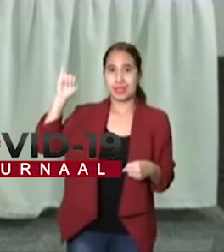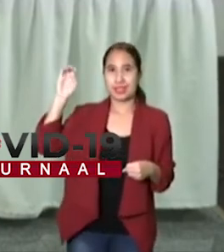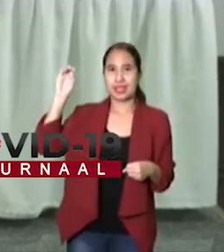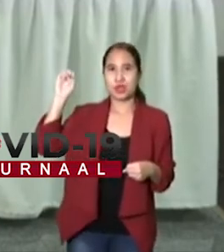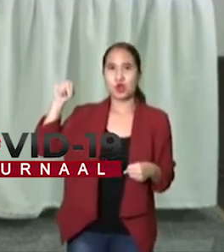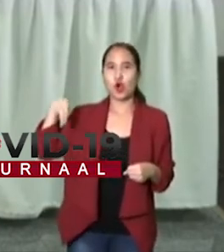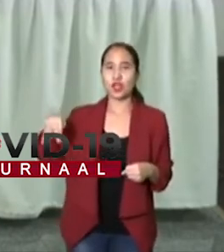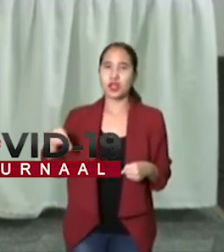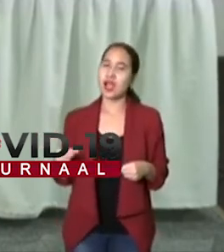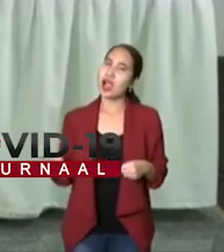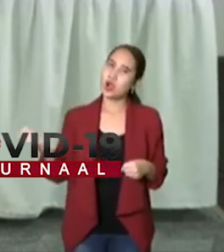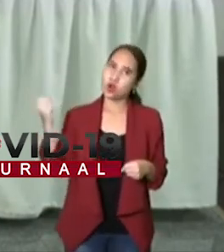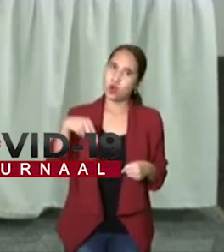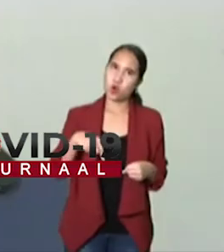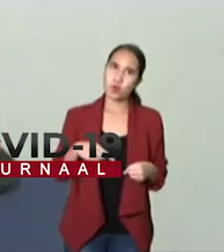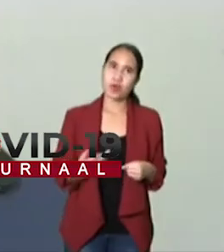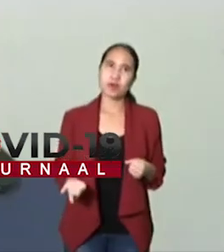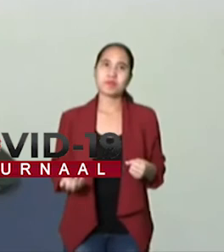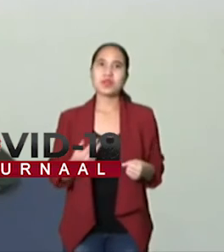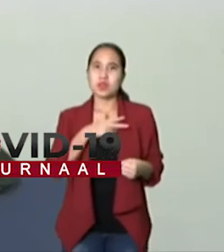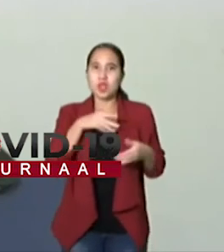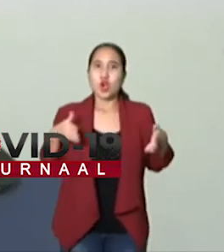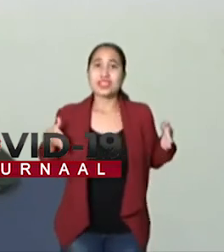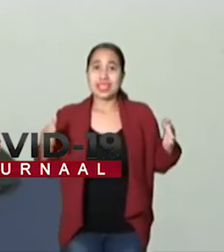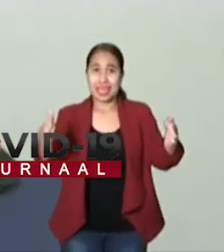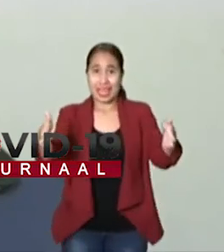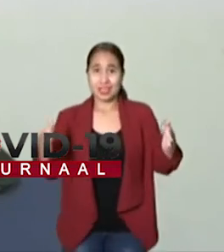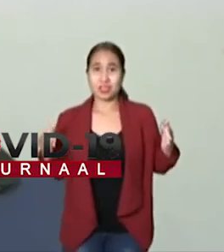Maar we weten allemaal dat onze Zuidoostgrens